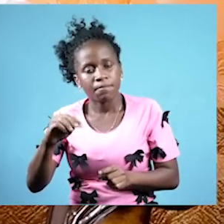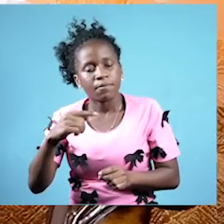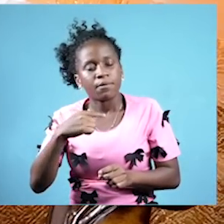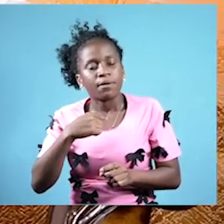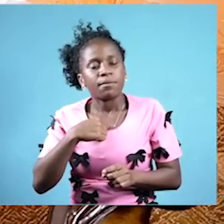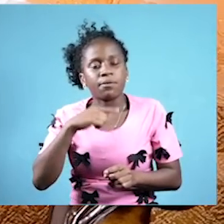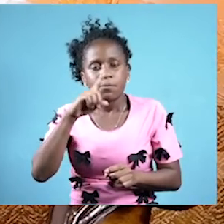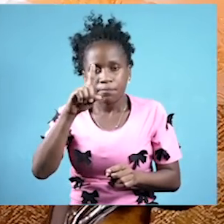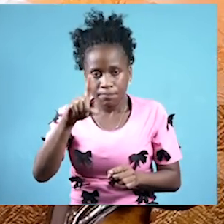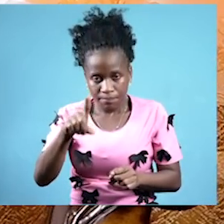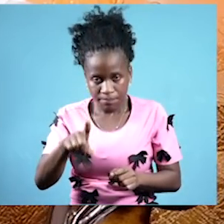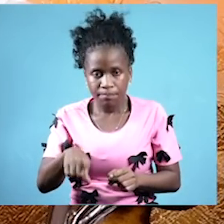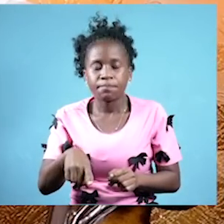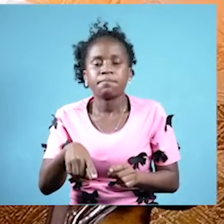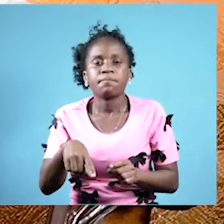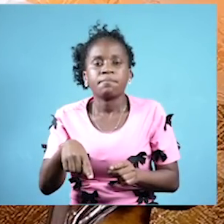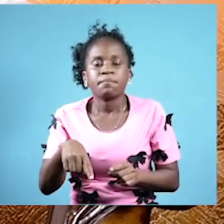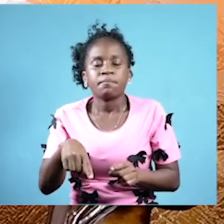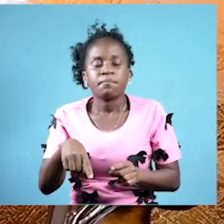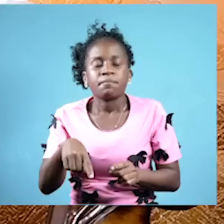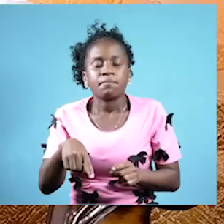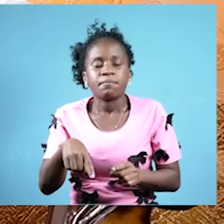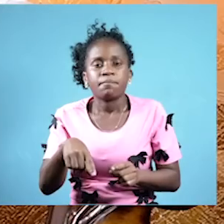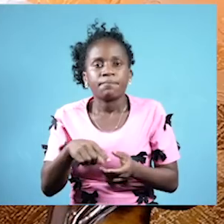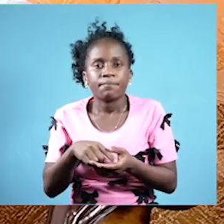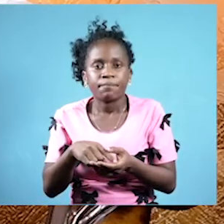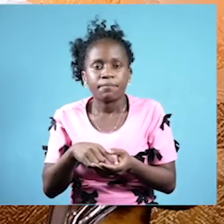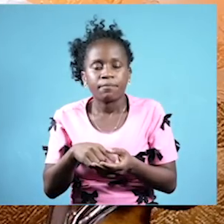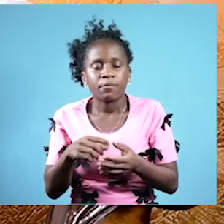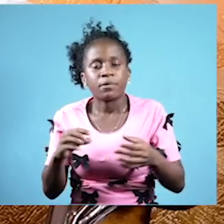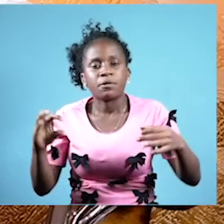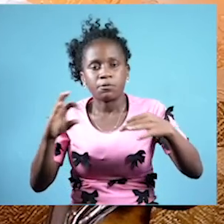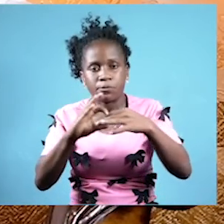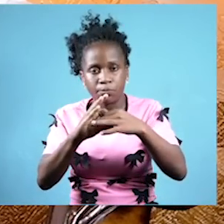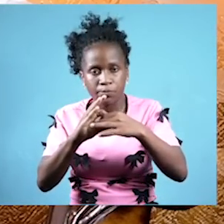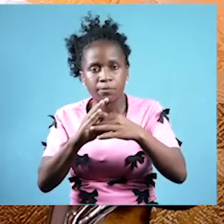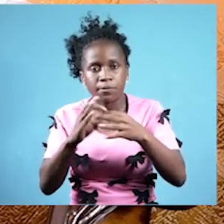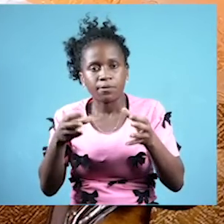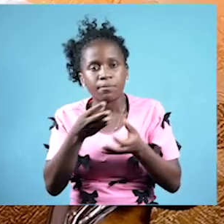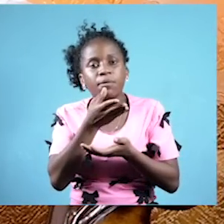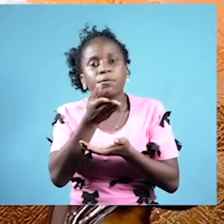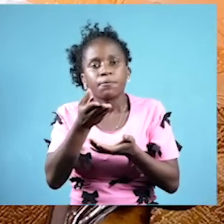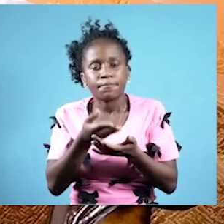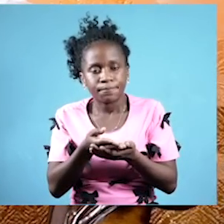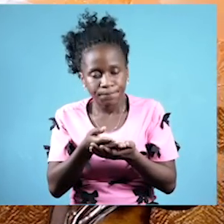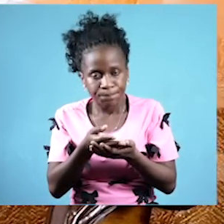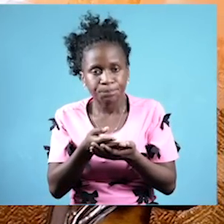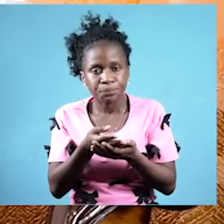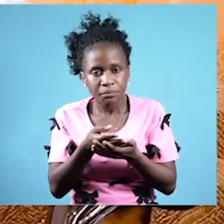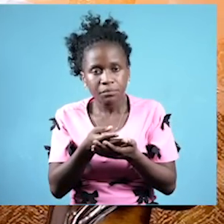ambazo zilinifanya mimi niwe hivi nilivyokuwa. Kama nilivyokuambia pale mwanzo